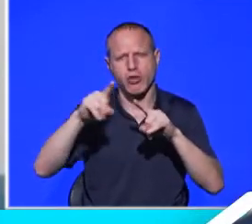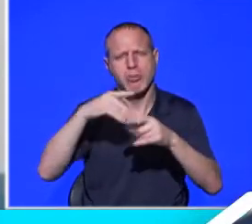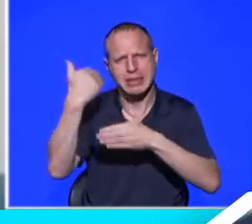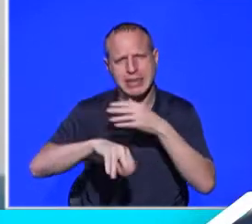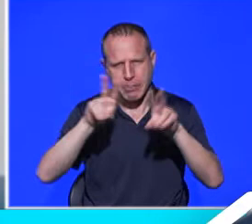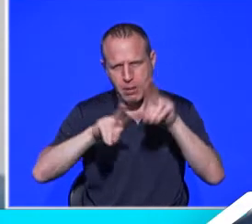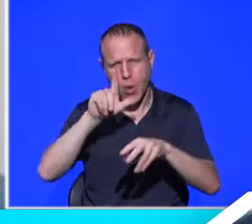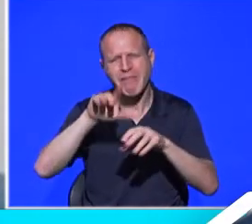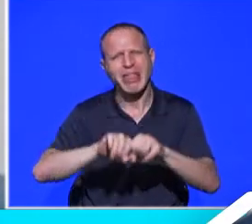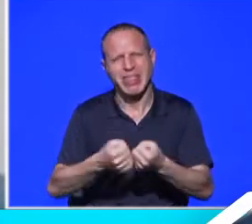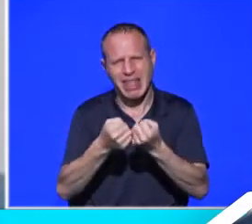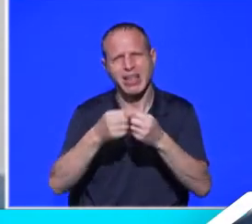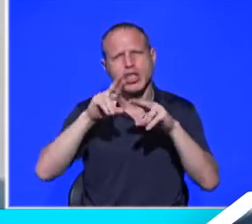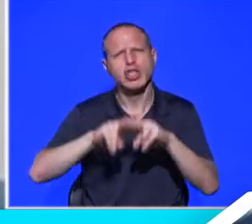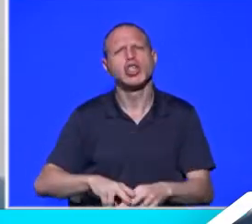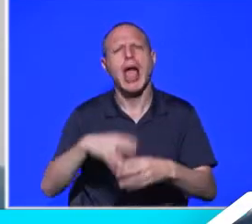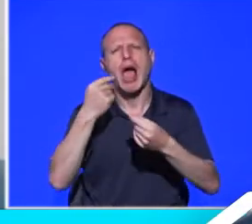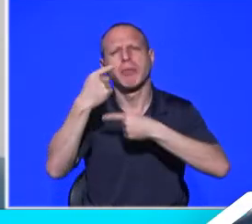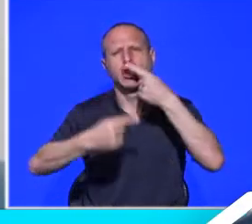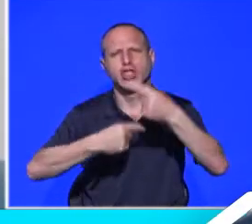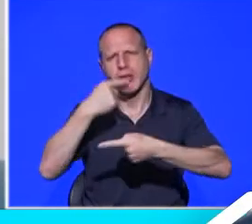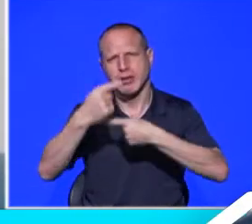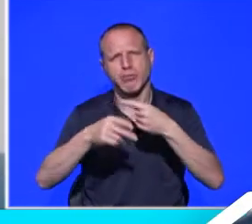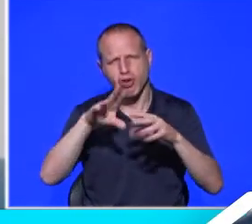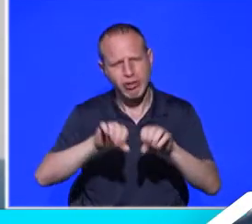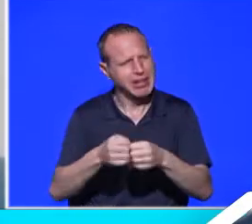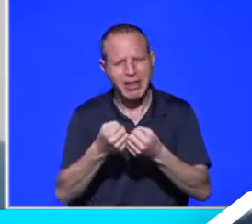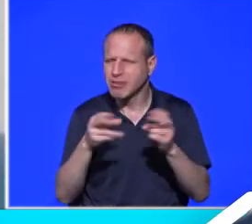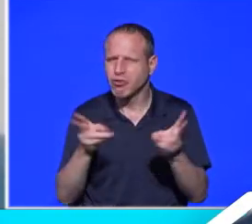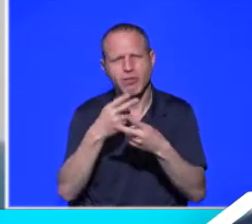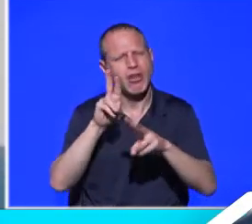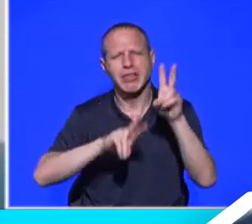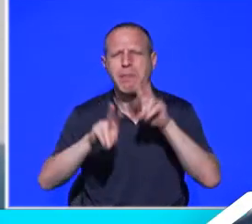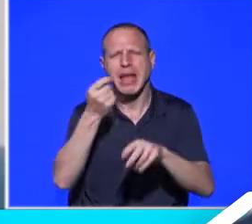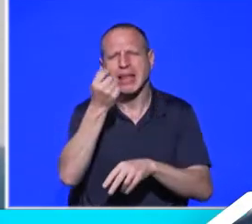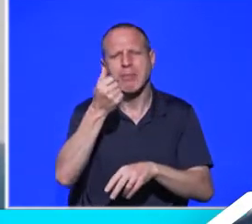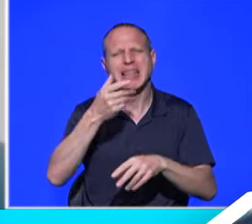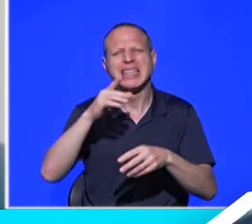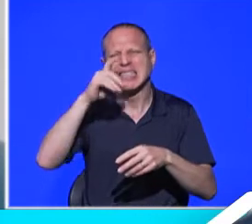איתנו לשנים ארוכות. יש נזקים שכמעט ולא ניתן לטפל בהם, למשל זפת על